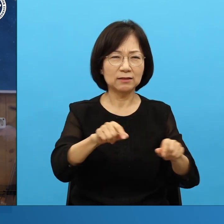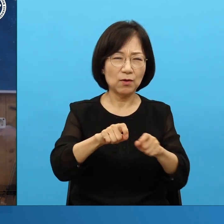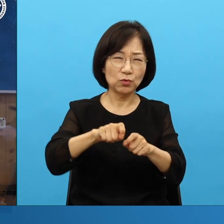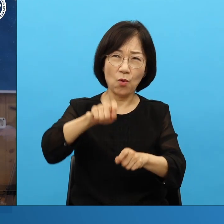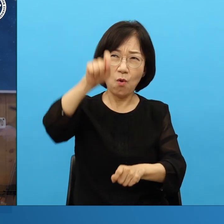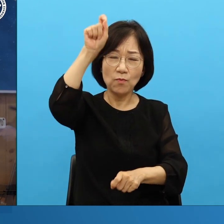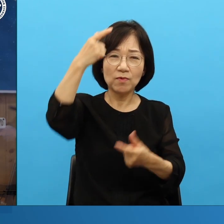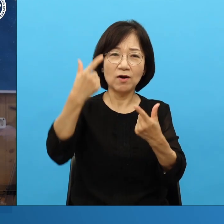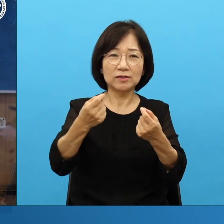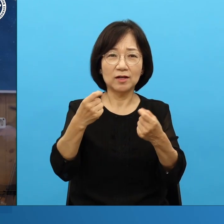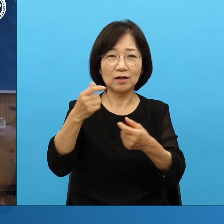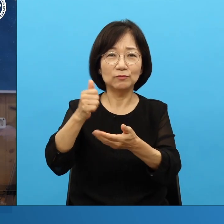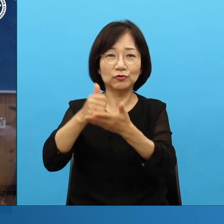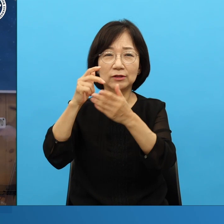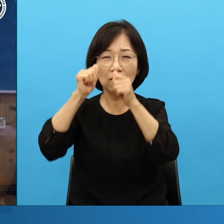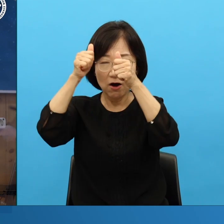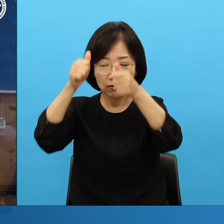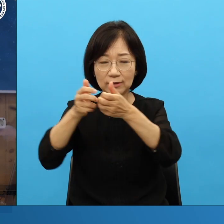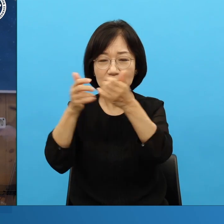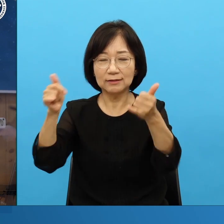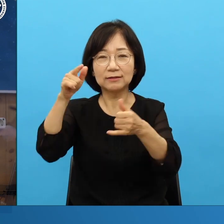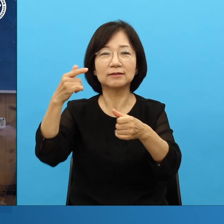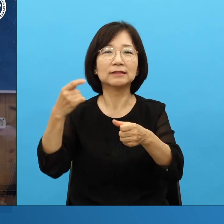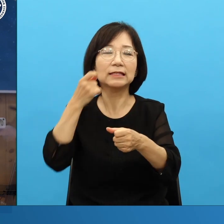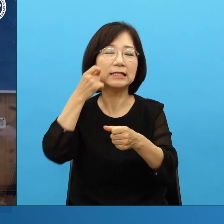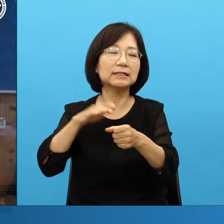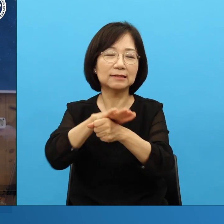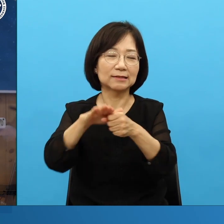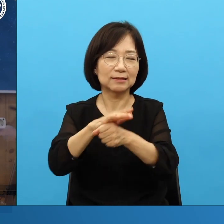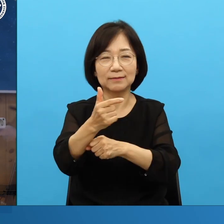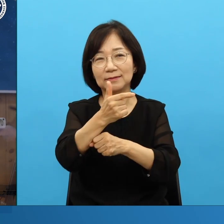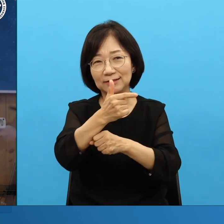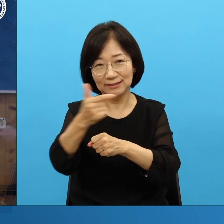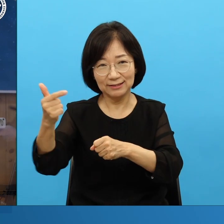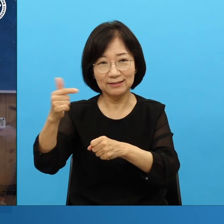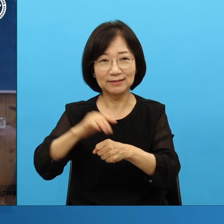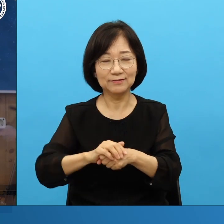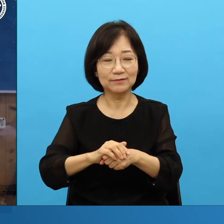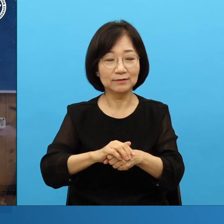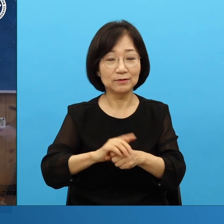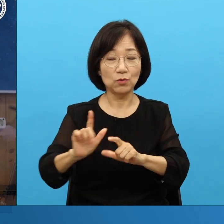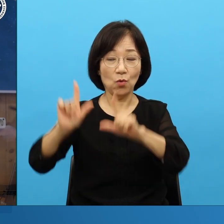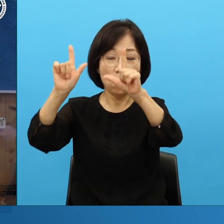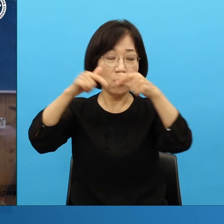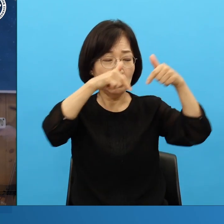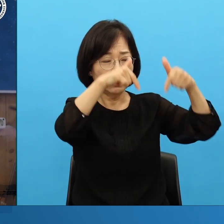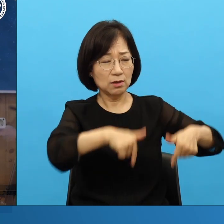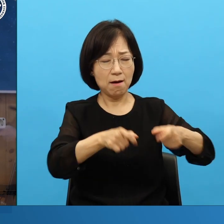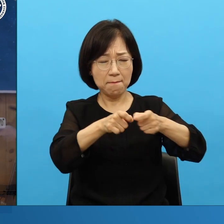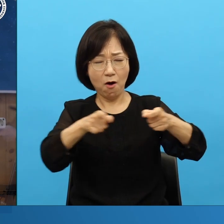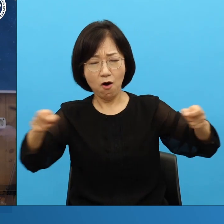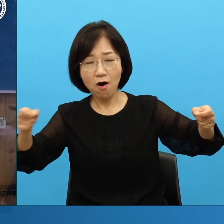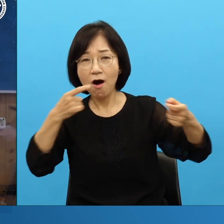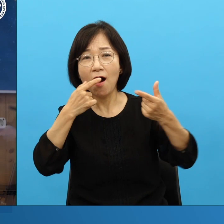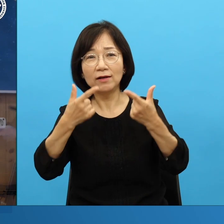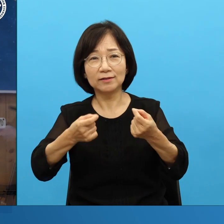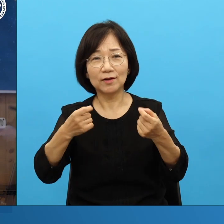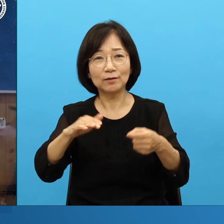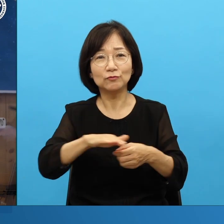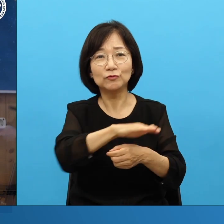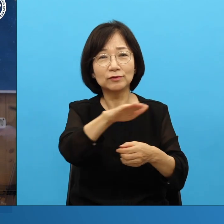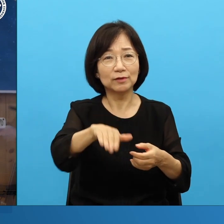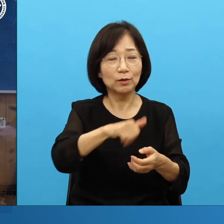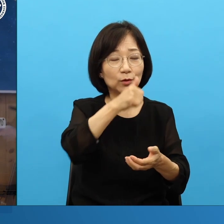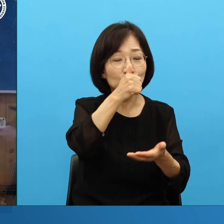높음같이 그를 경외하는 자에게 그의 인자하심이 크심이로다. 동이 서에서 먼 것 같이 우리의 죄가를